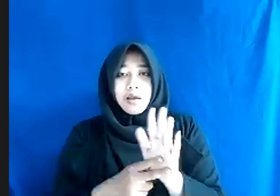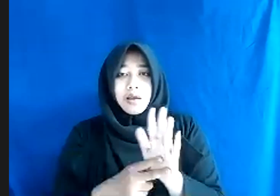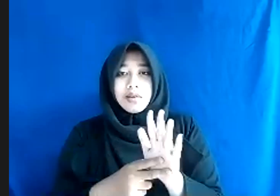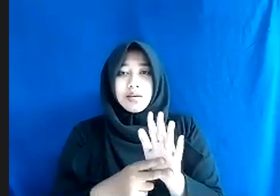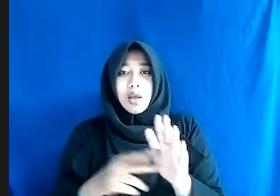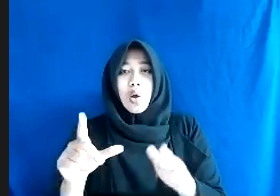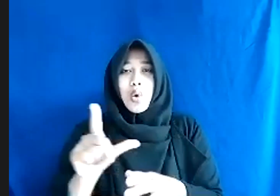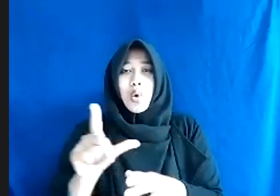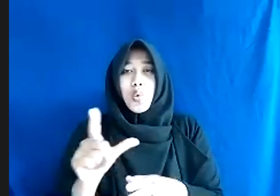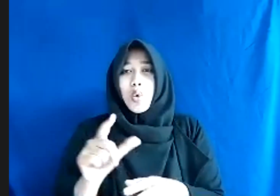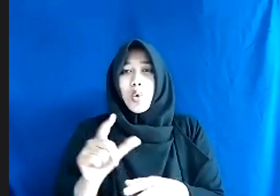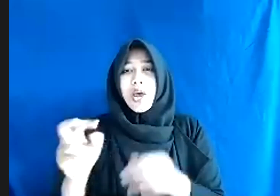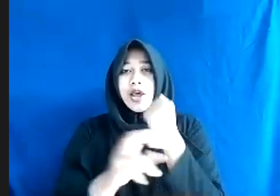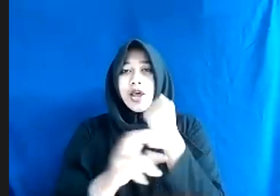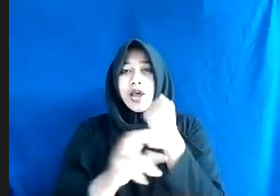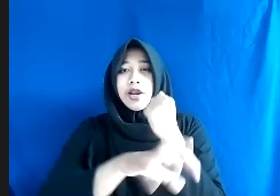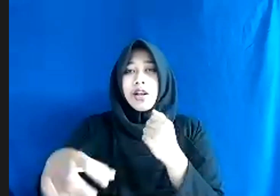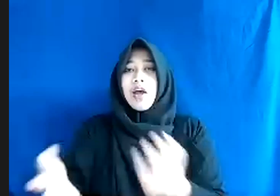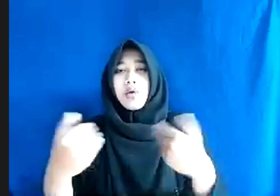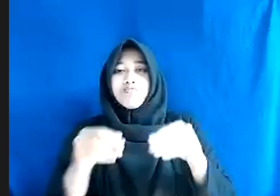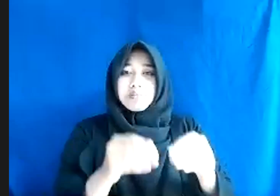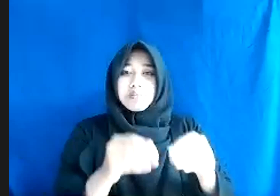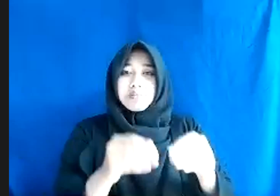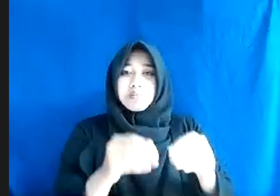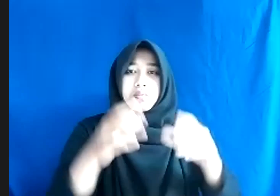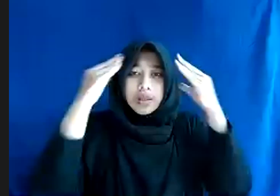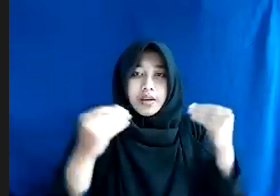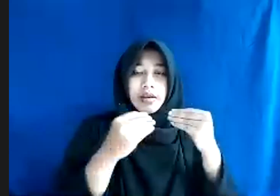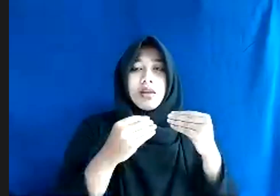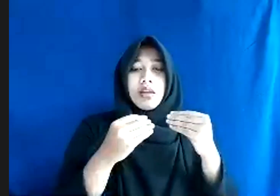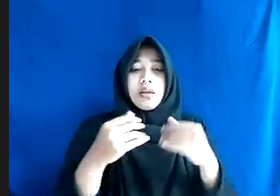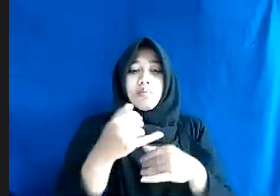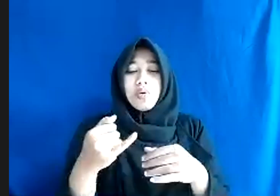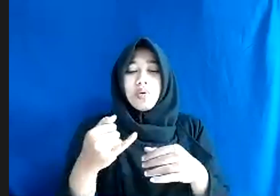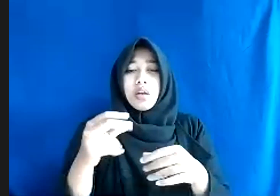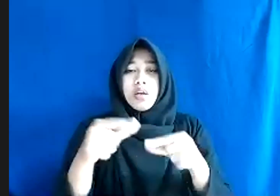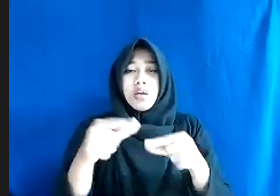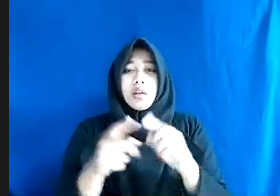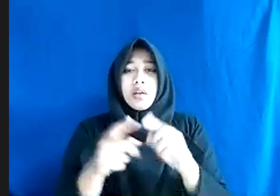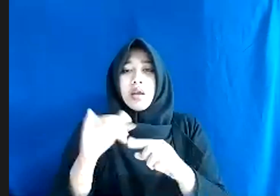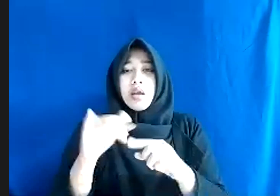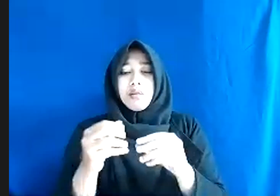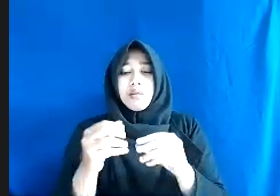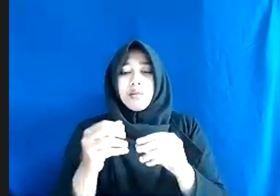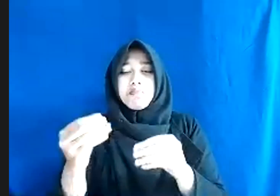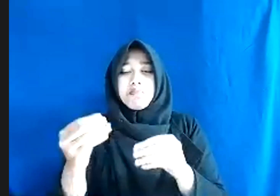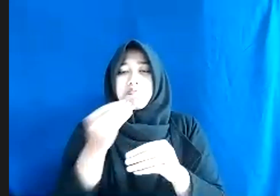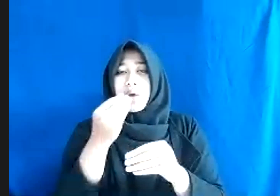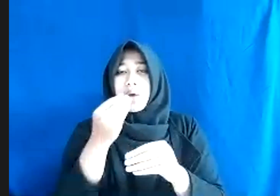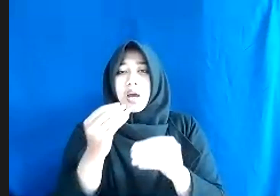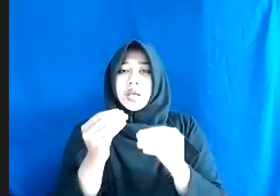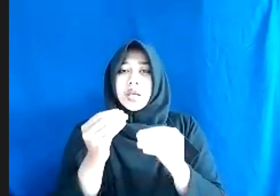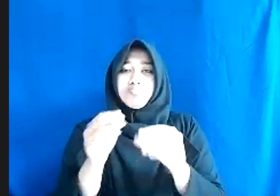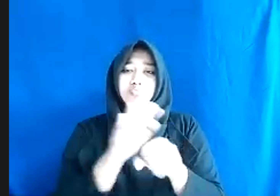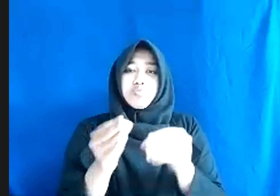atau mengurangi rantai pangan yang cukup panjang. Semoga kedaulatan pangan bisa kita dapatkan. Uang rakyat itu